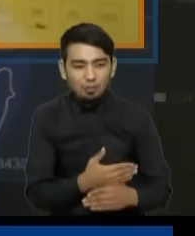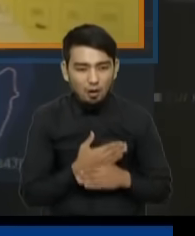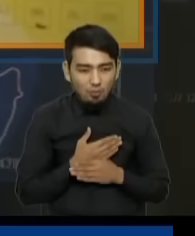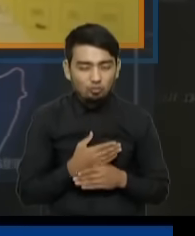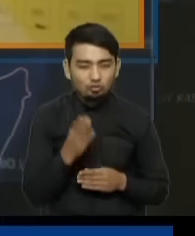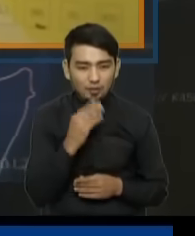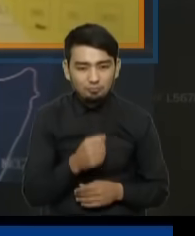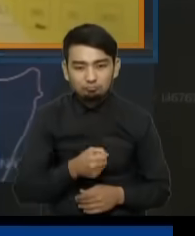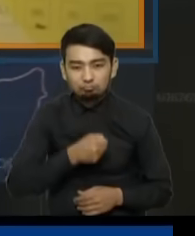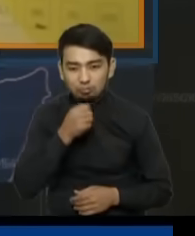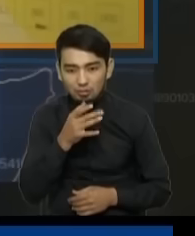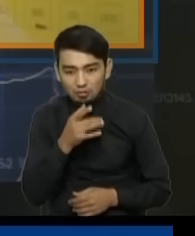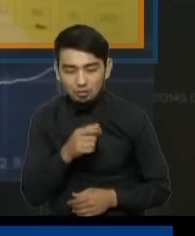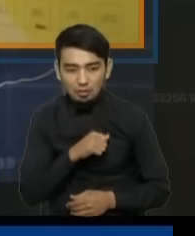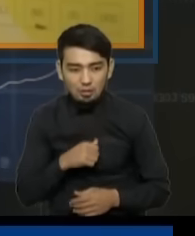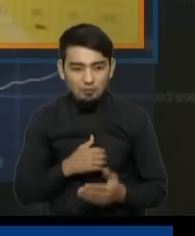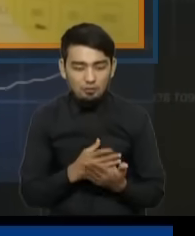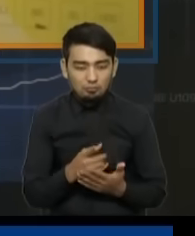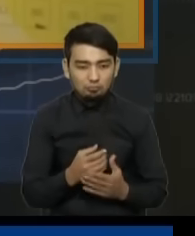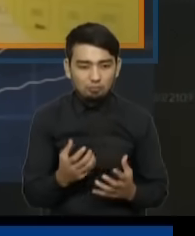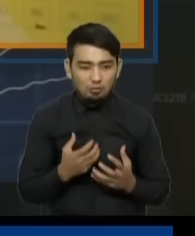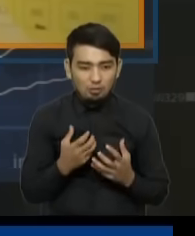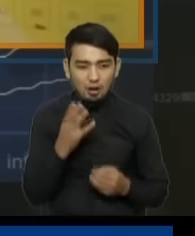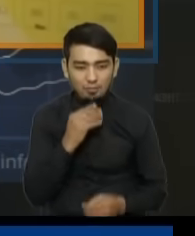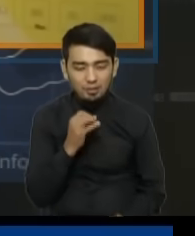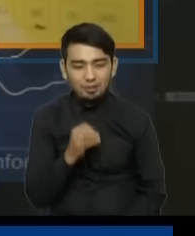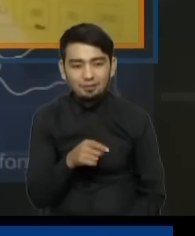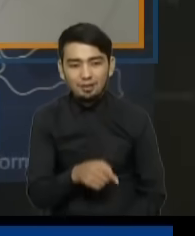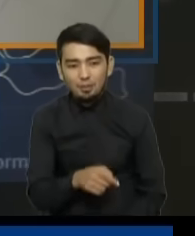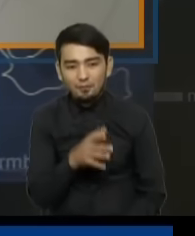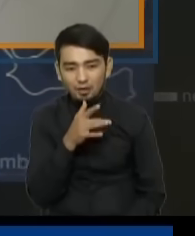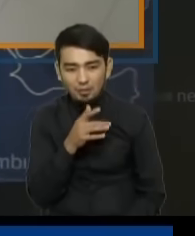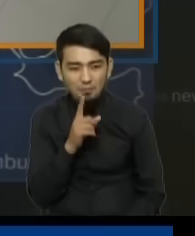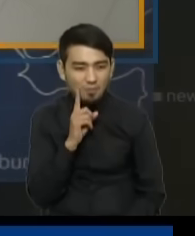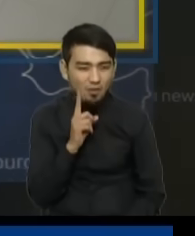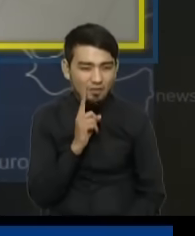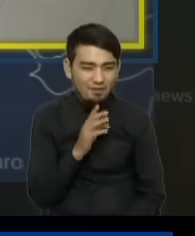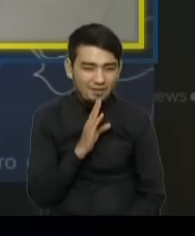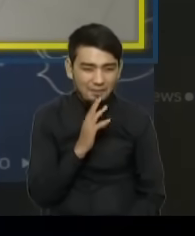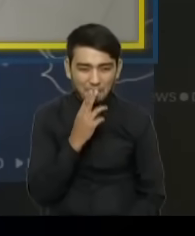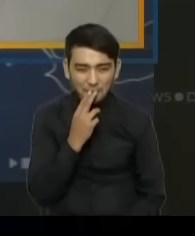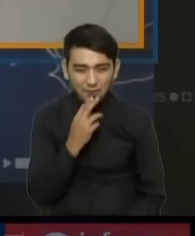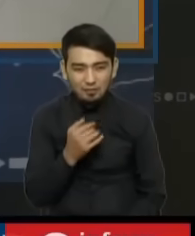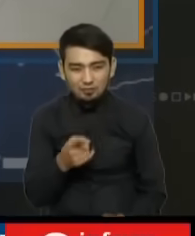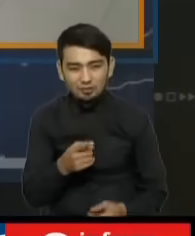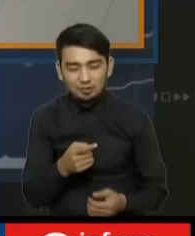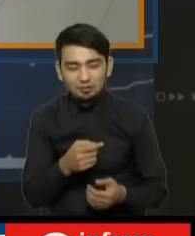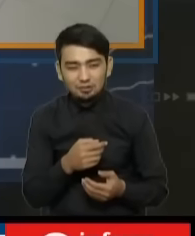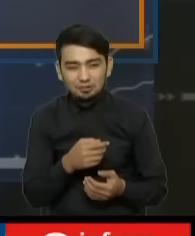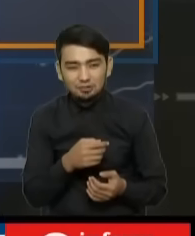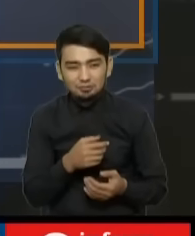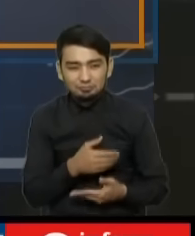осындай жаста ең үлкен болып саналады. Және де бұл жаста жасөспірім қыздар әлі жыныс қатынасы